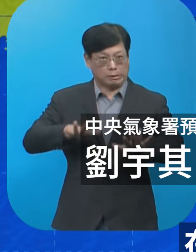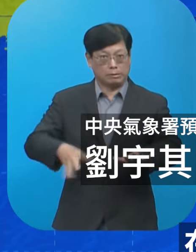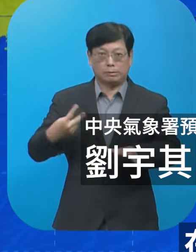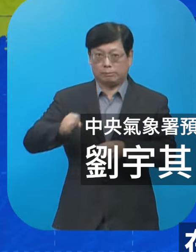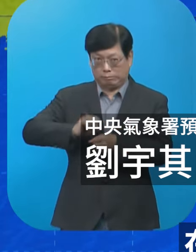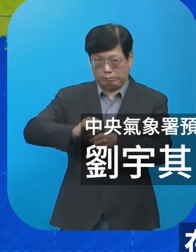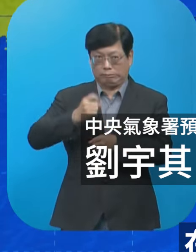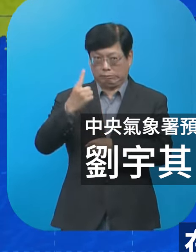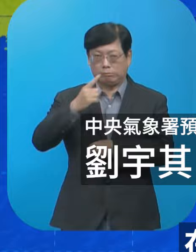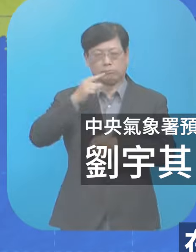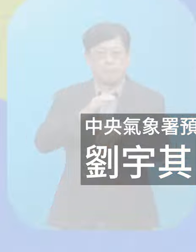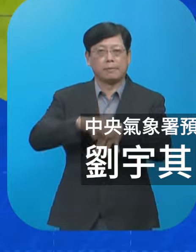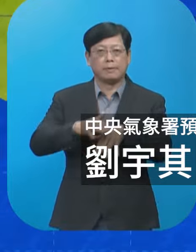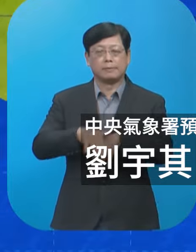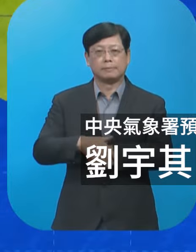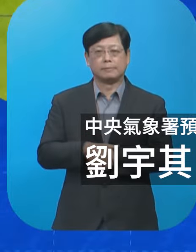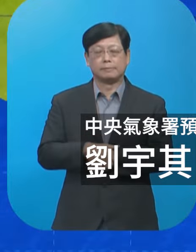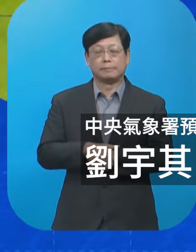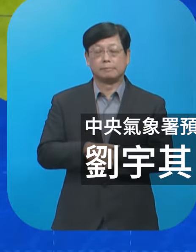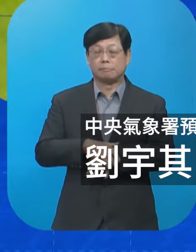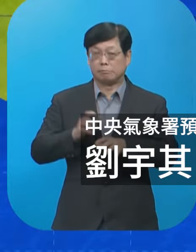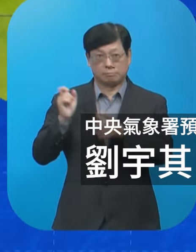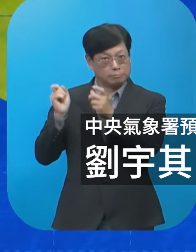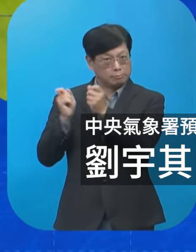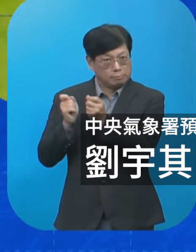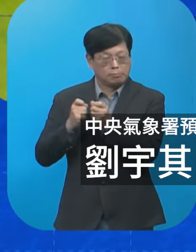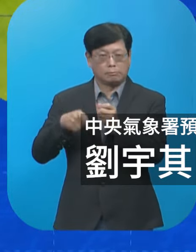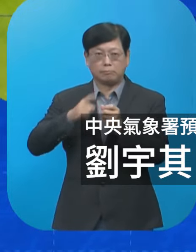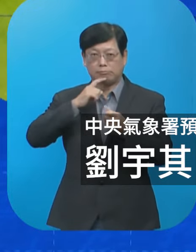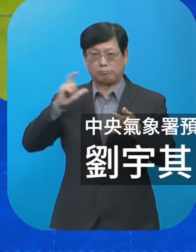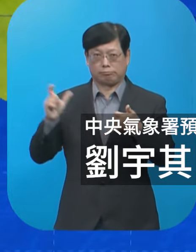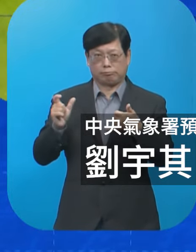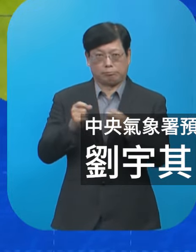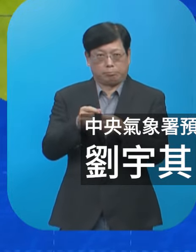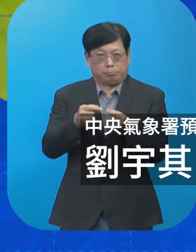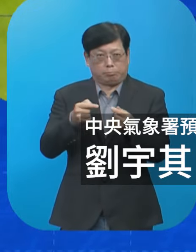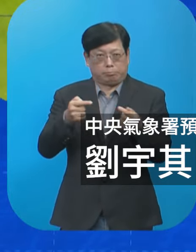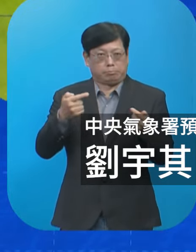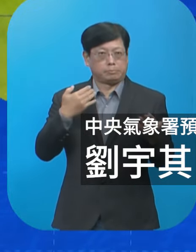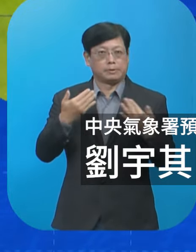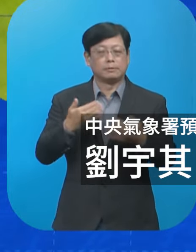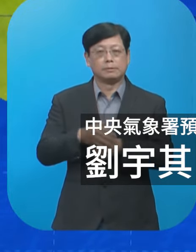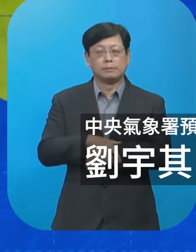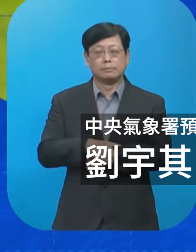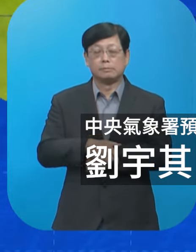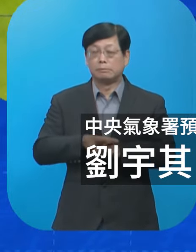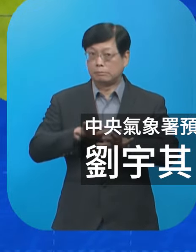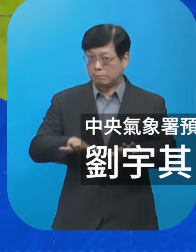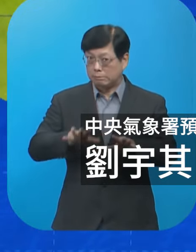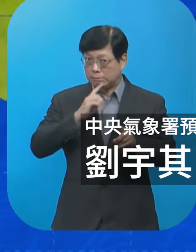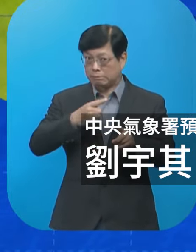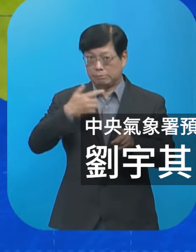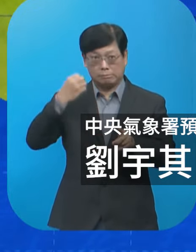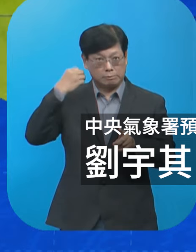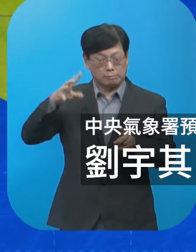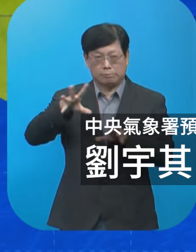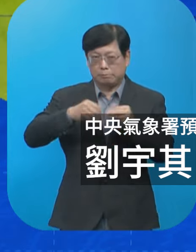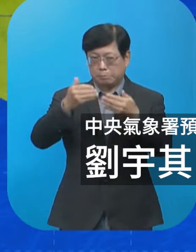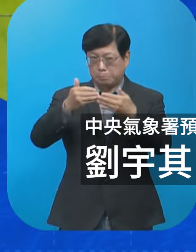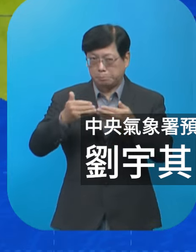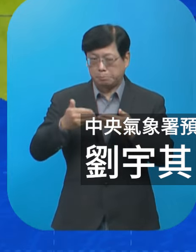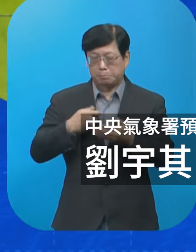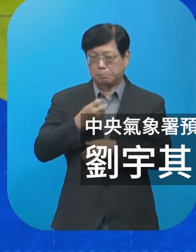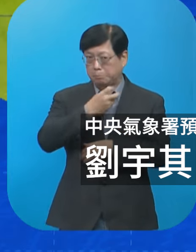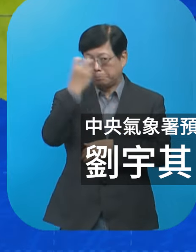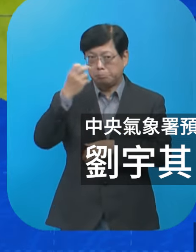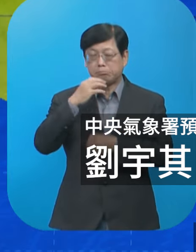区还新增了金门。而这一段时间，因为台风的强度有明显的增强，我们根据最新的气象资料，认为